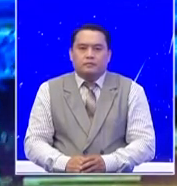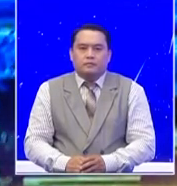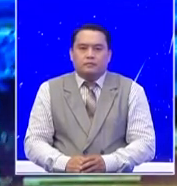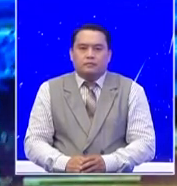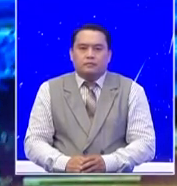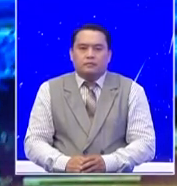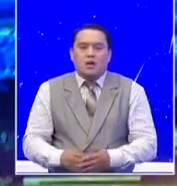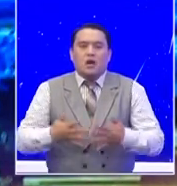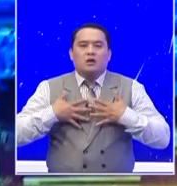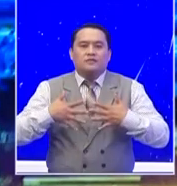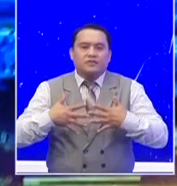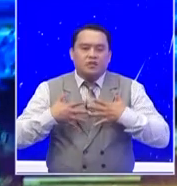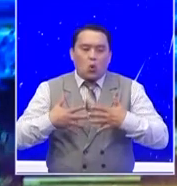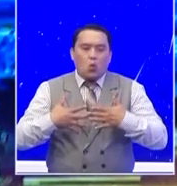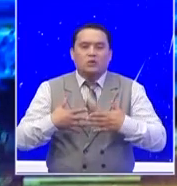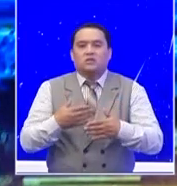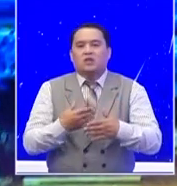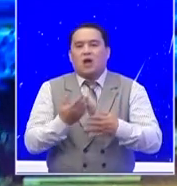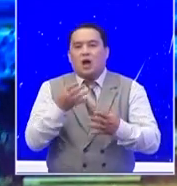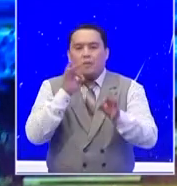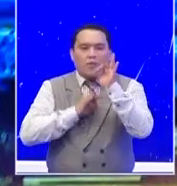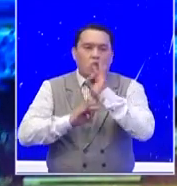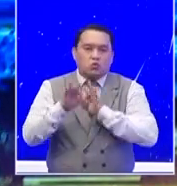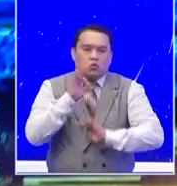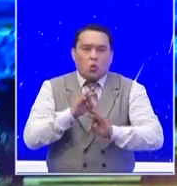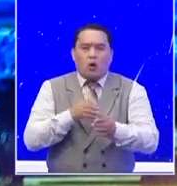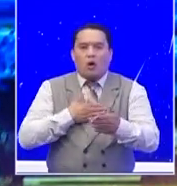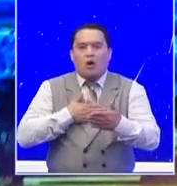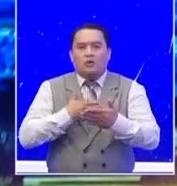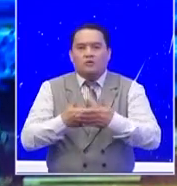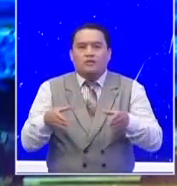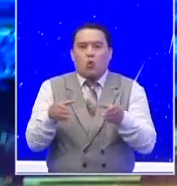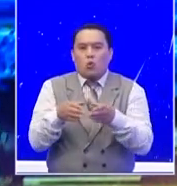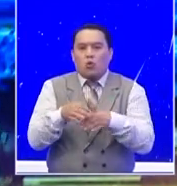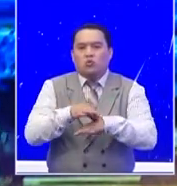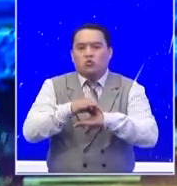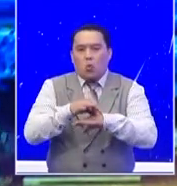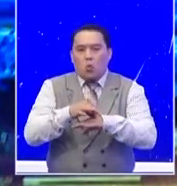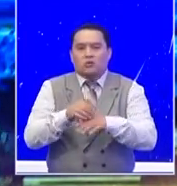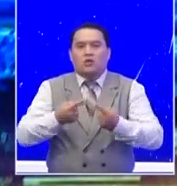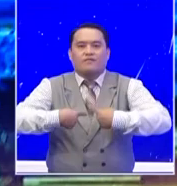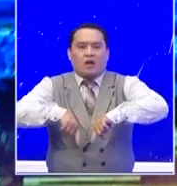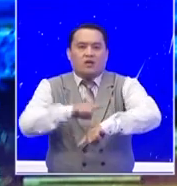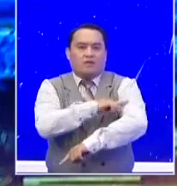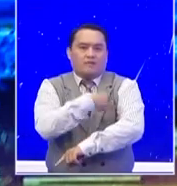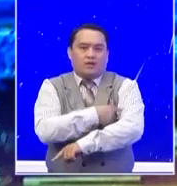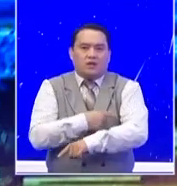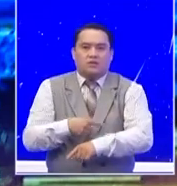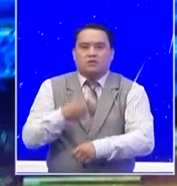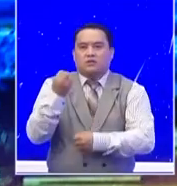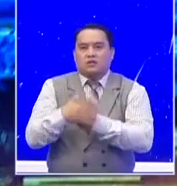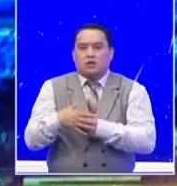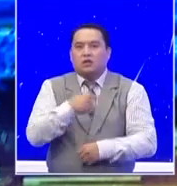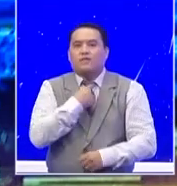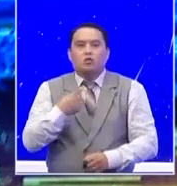Концентратор кислорода и более 200 противовирусных препаратов подарила коллективу областного кожно-венерологического диспансера дирекция Центральной